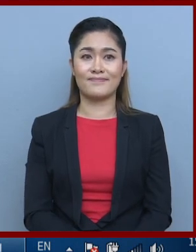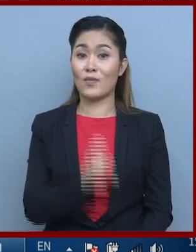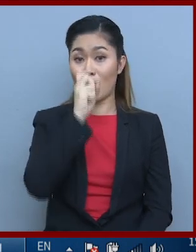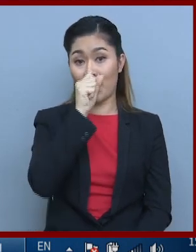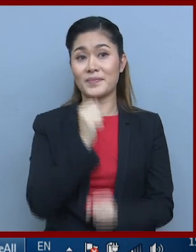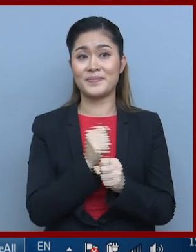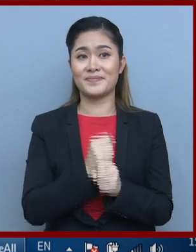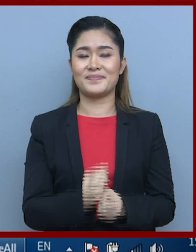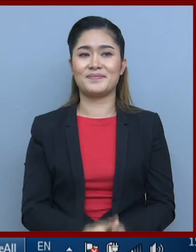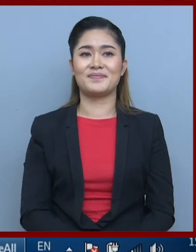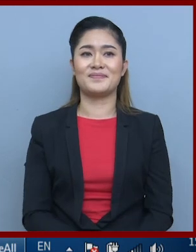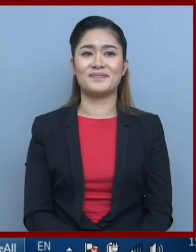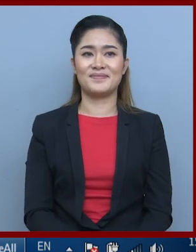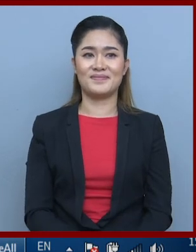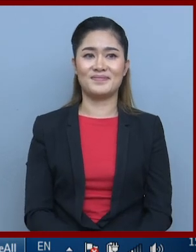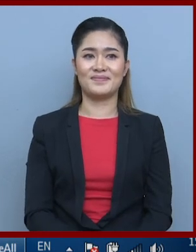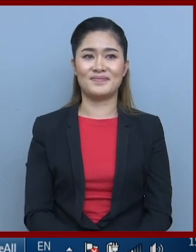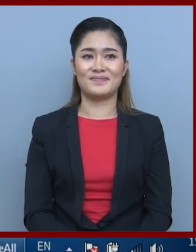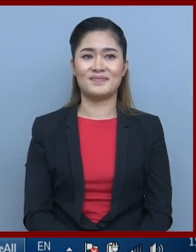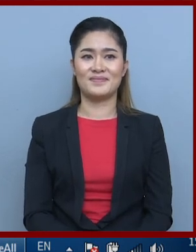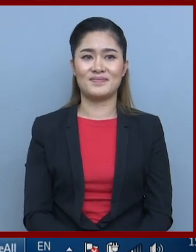ทดสอบดู